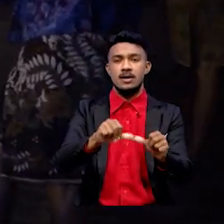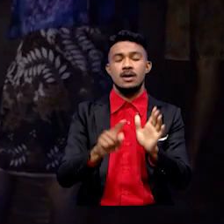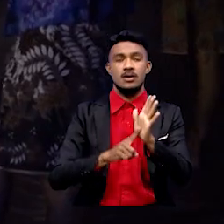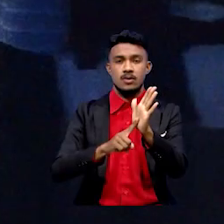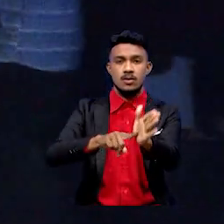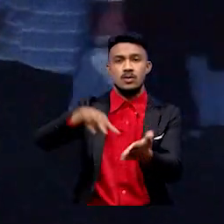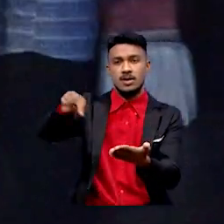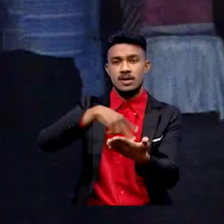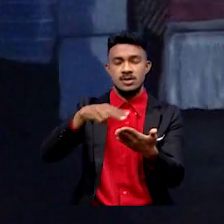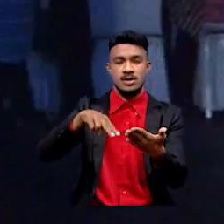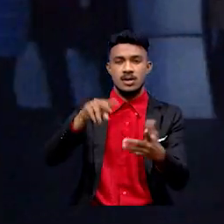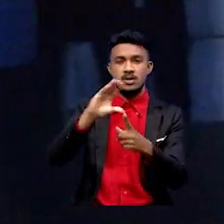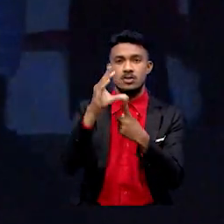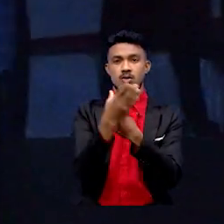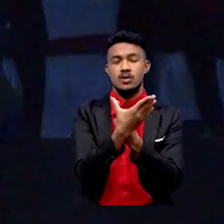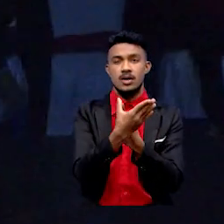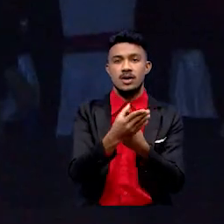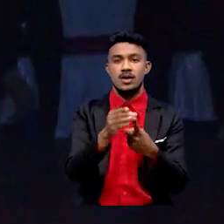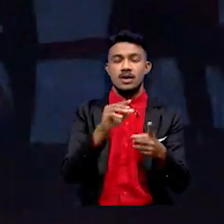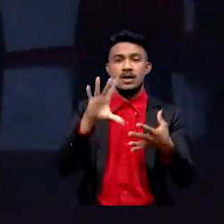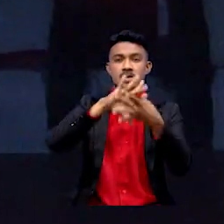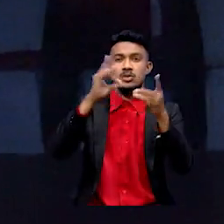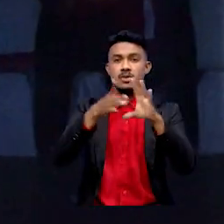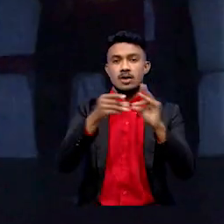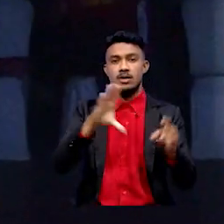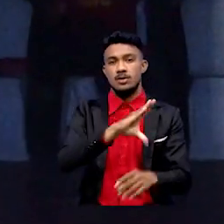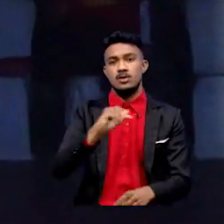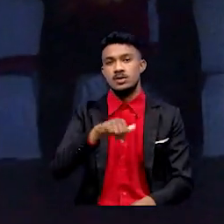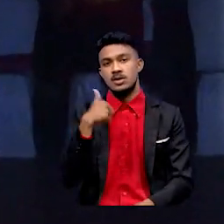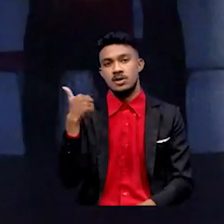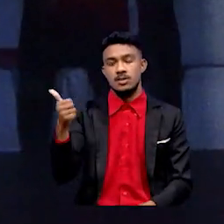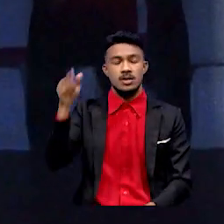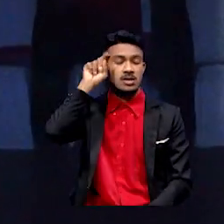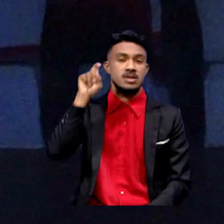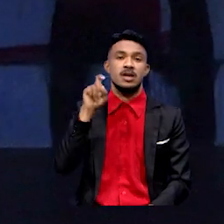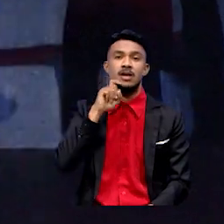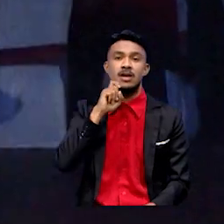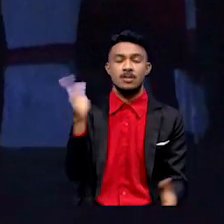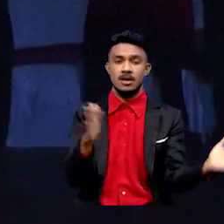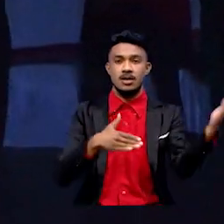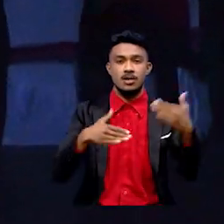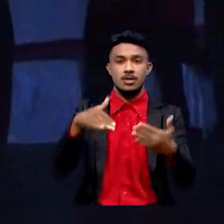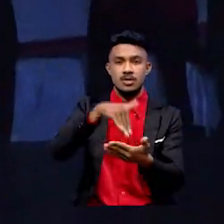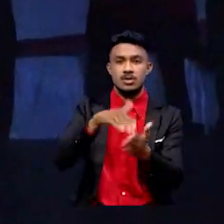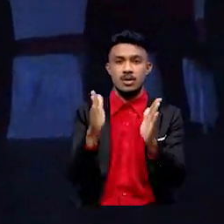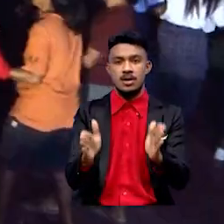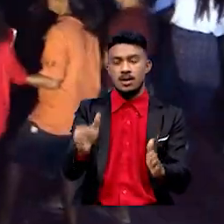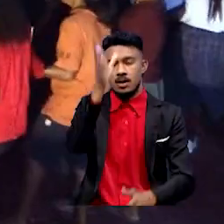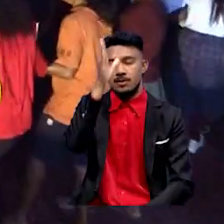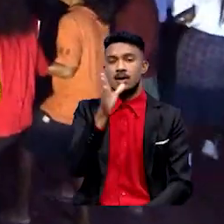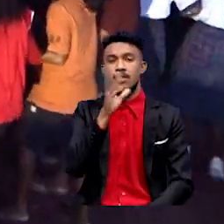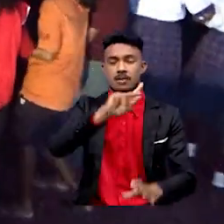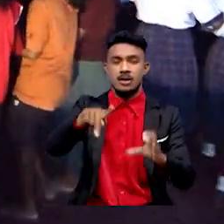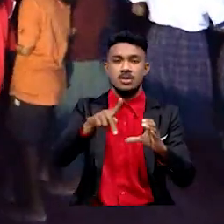cultura, fashion show, poesia, no seloktan. Sanana mos anima estudante no inanaman nebe participa